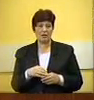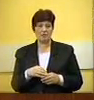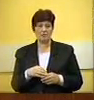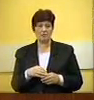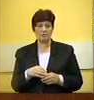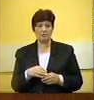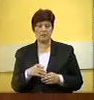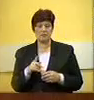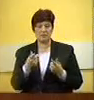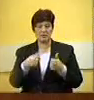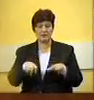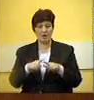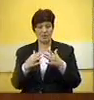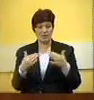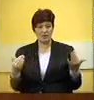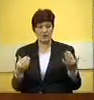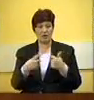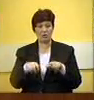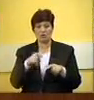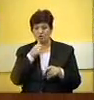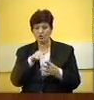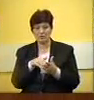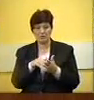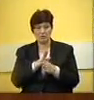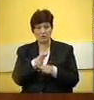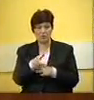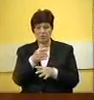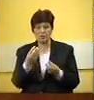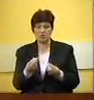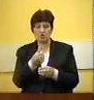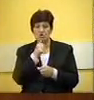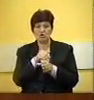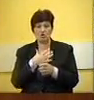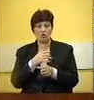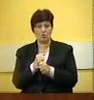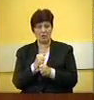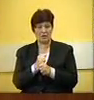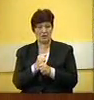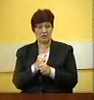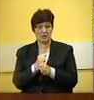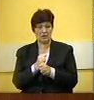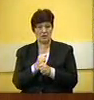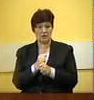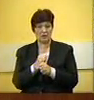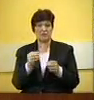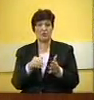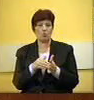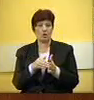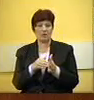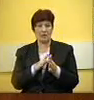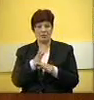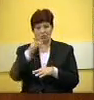vidimo deo modela i deo onoga što se želi pristupiti. I svakako da